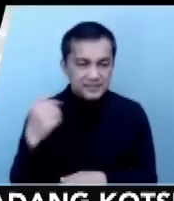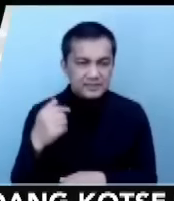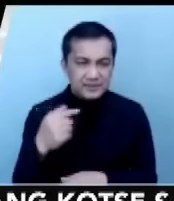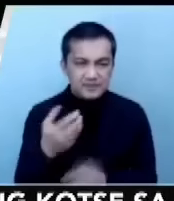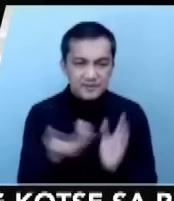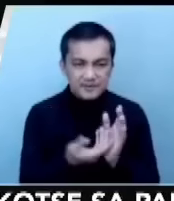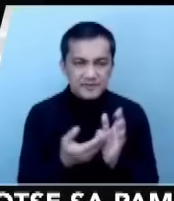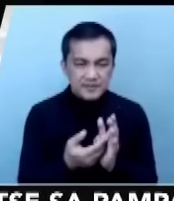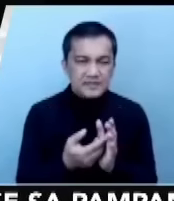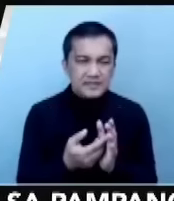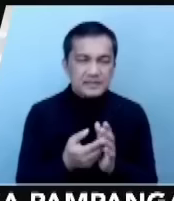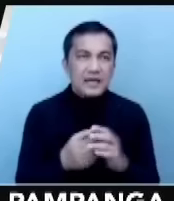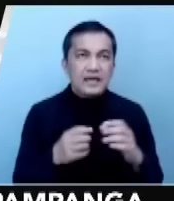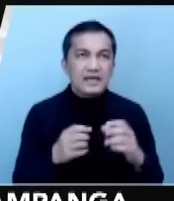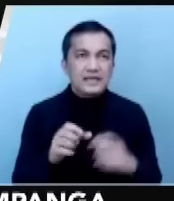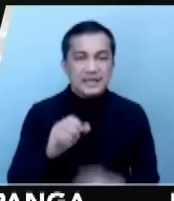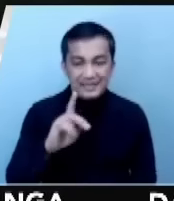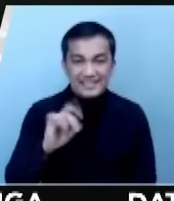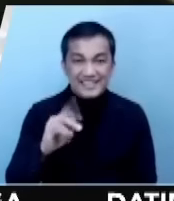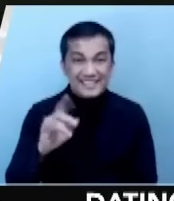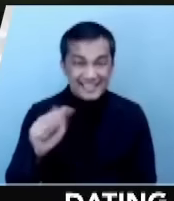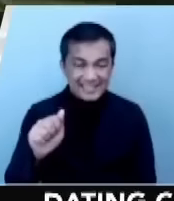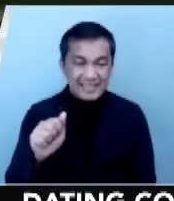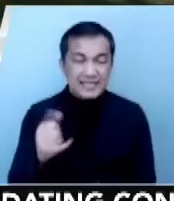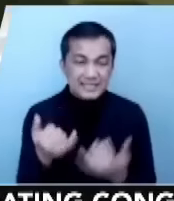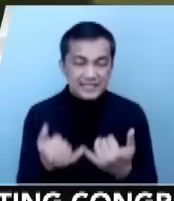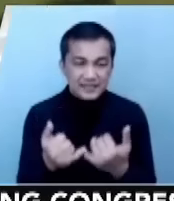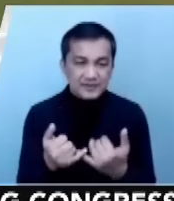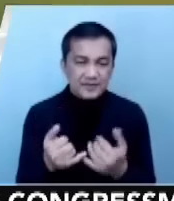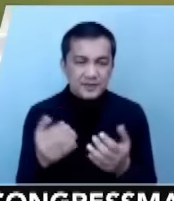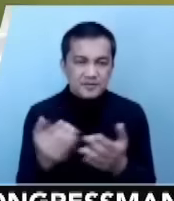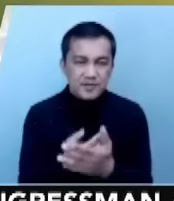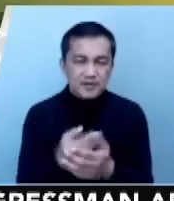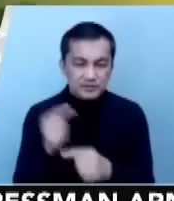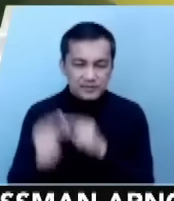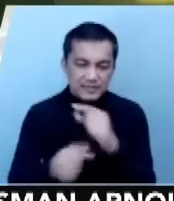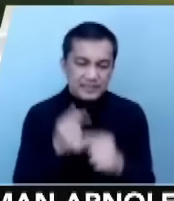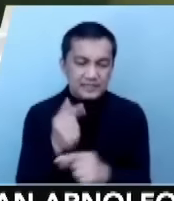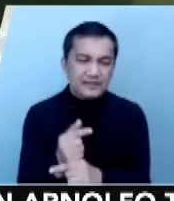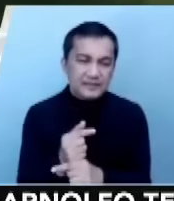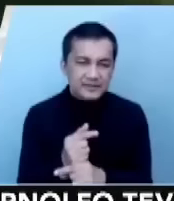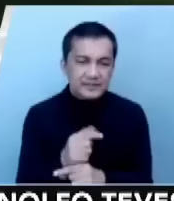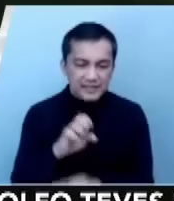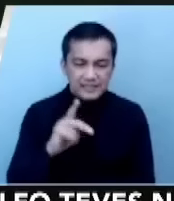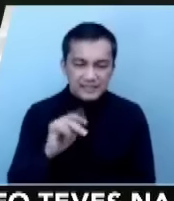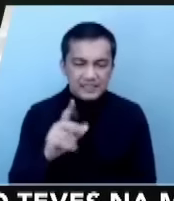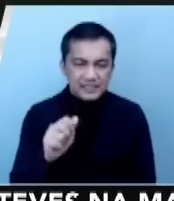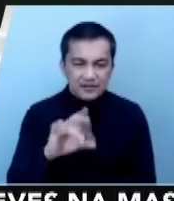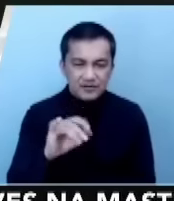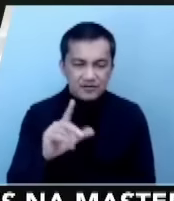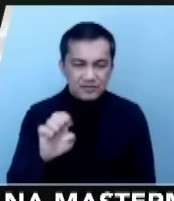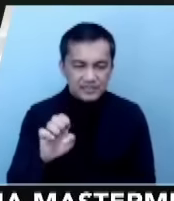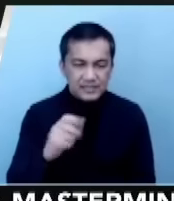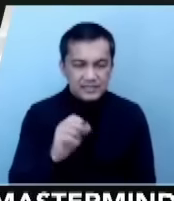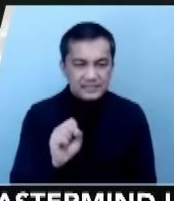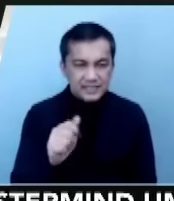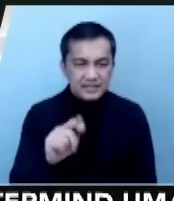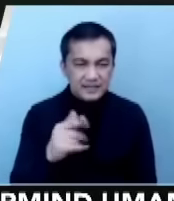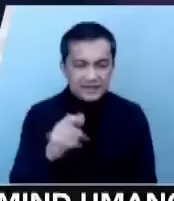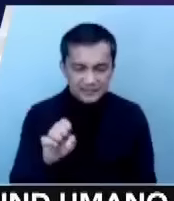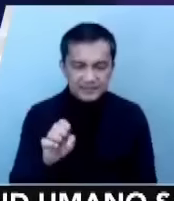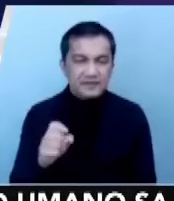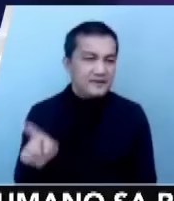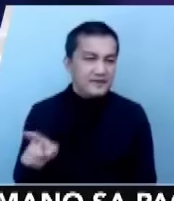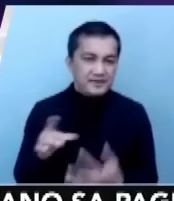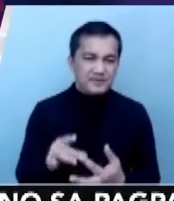Kapuso series na Encantadia, na ngayon ay may bagong henerasyon na sa Encantadia Chronicles Sangre. Very special daw ang